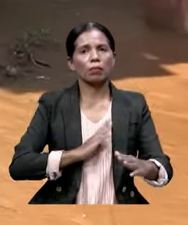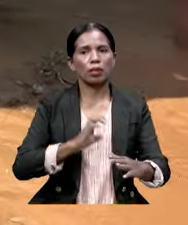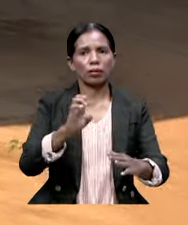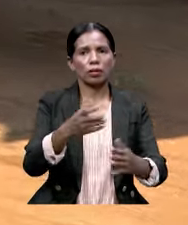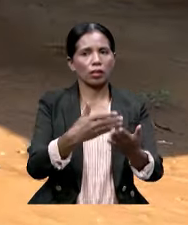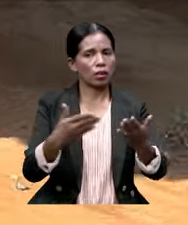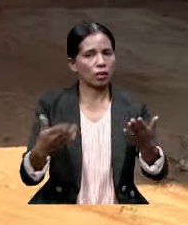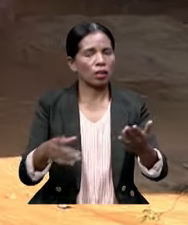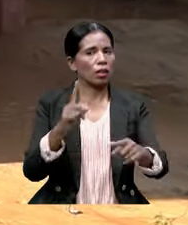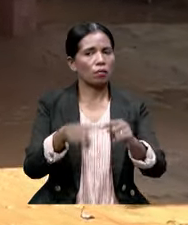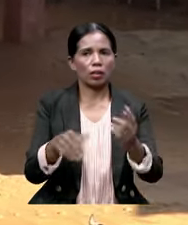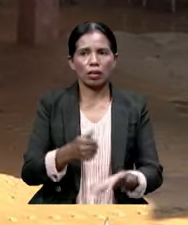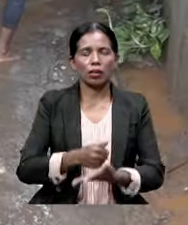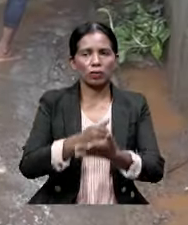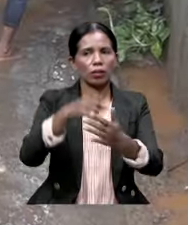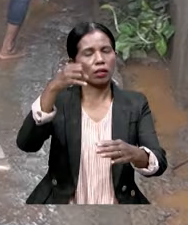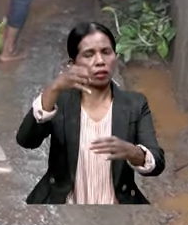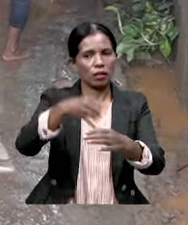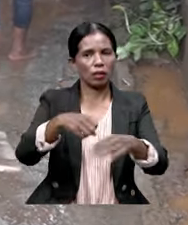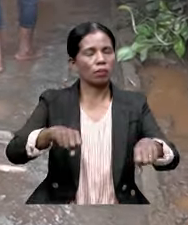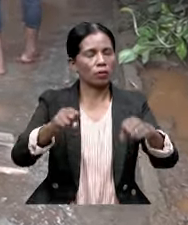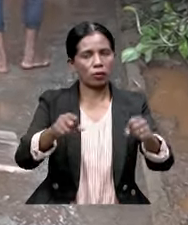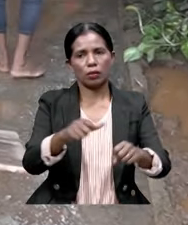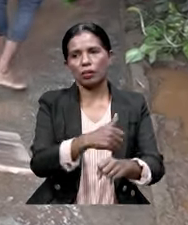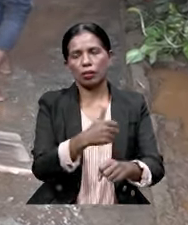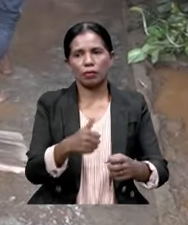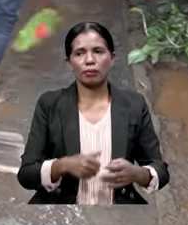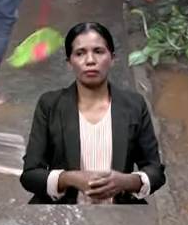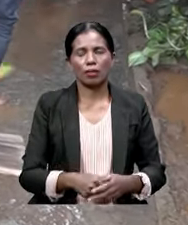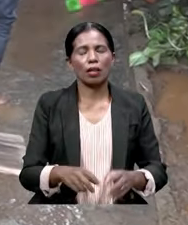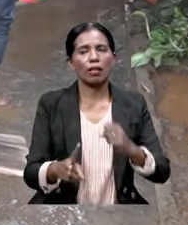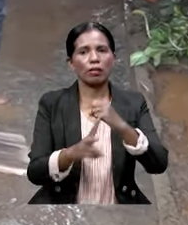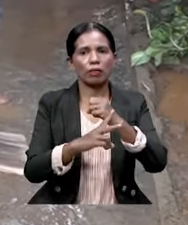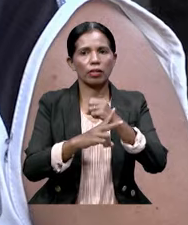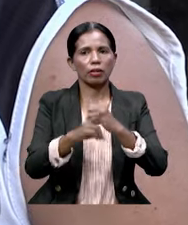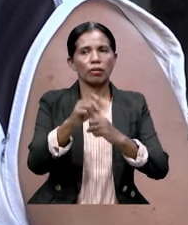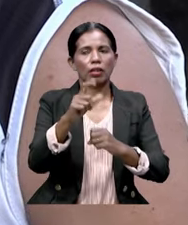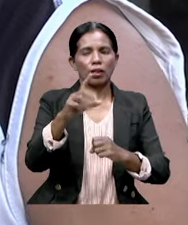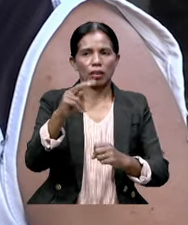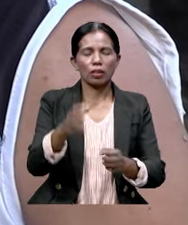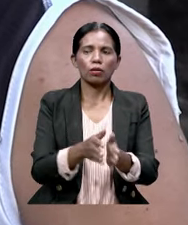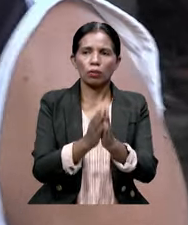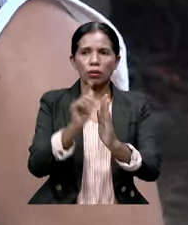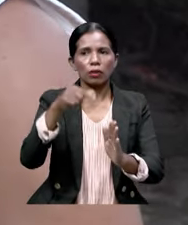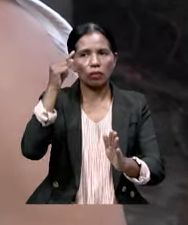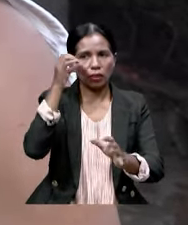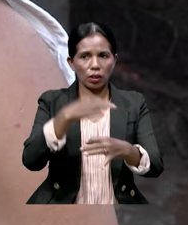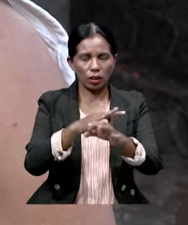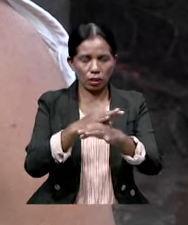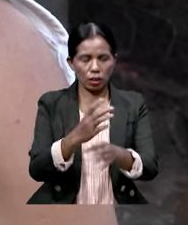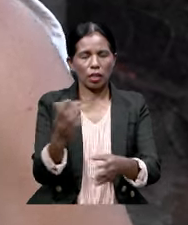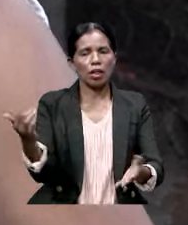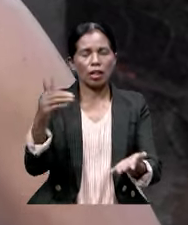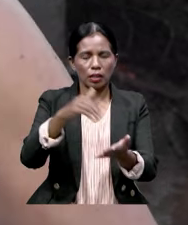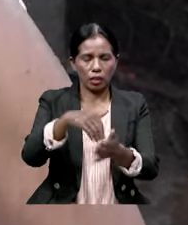uma laran labele salva inclui motorizada balon. Vítima Valentin Soares husu governo atu hadia tam valeta no